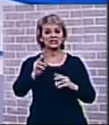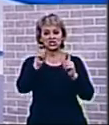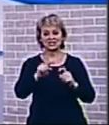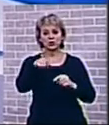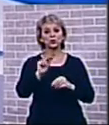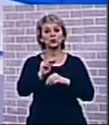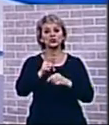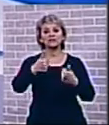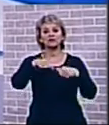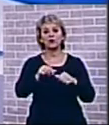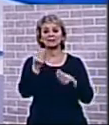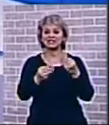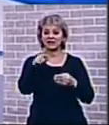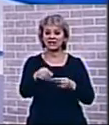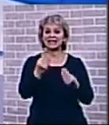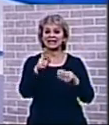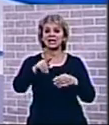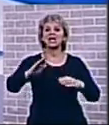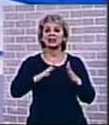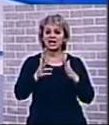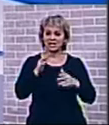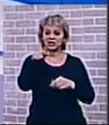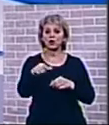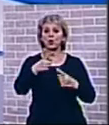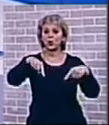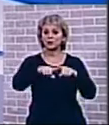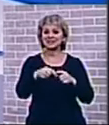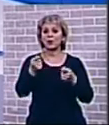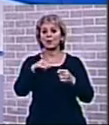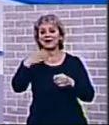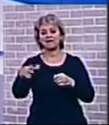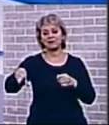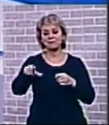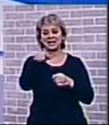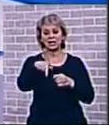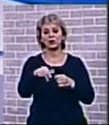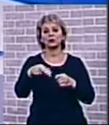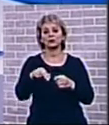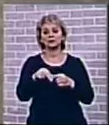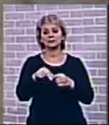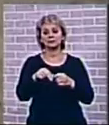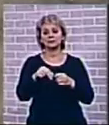сажают. Учат в форме квестов, игр и тренингов на острове у правого берега Дона.